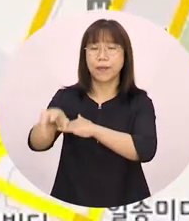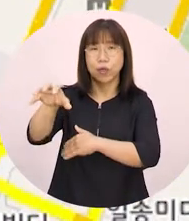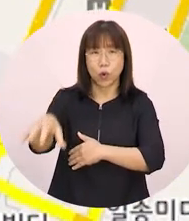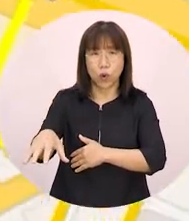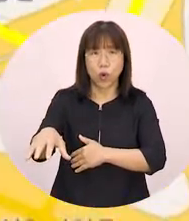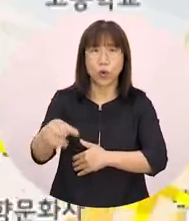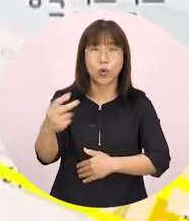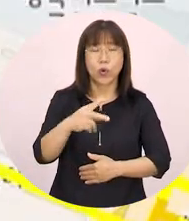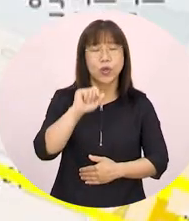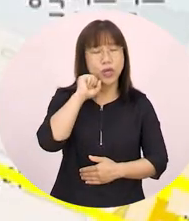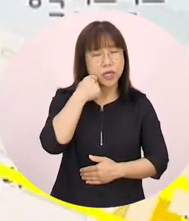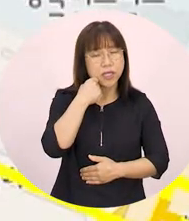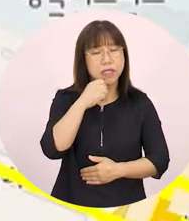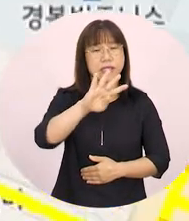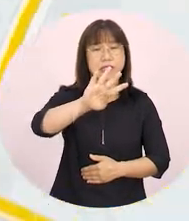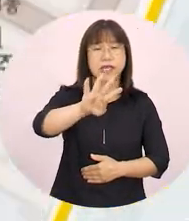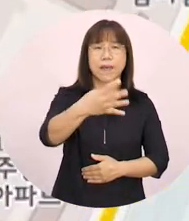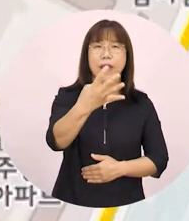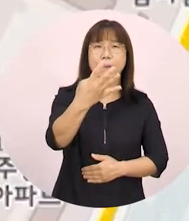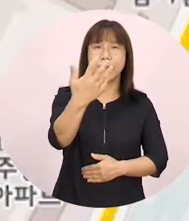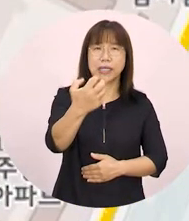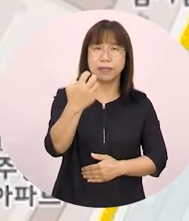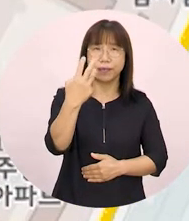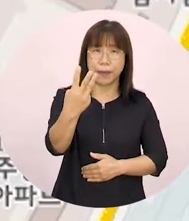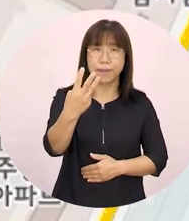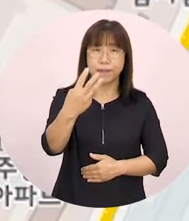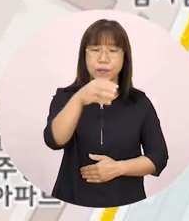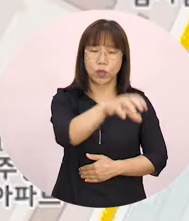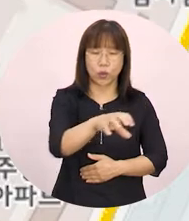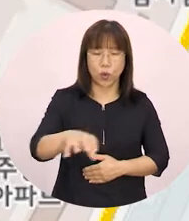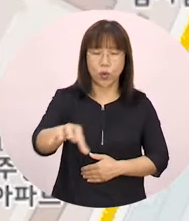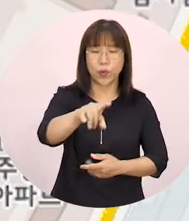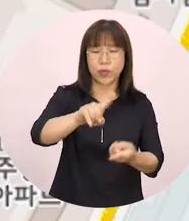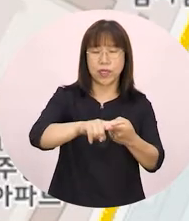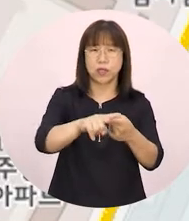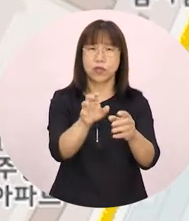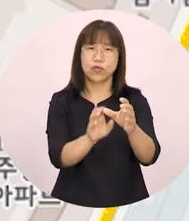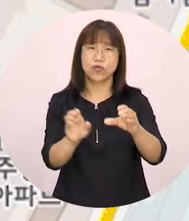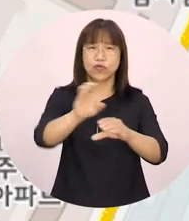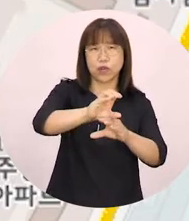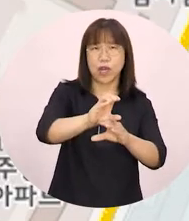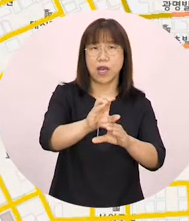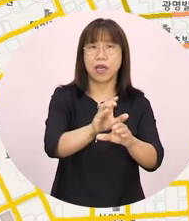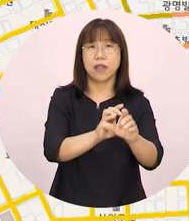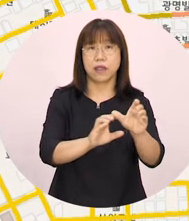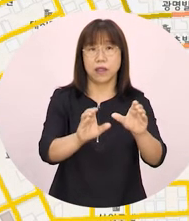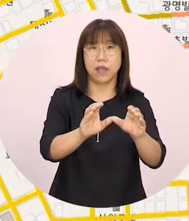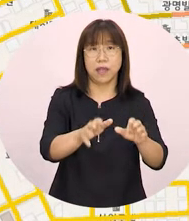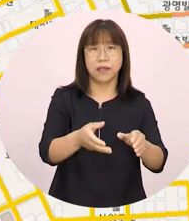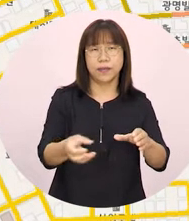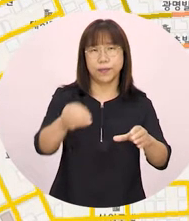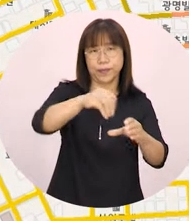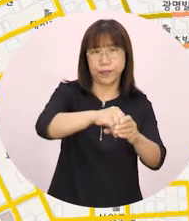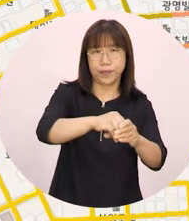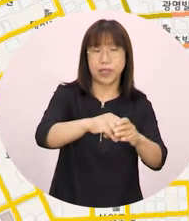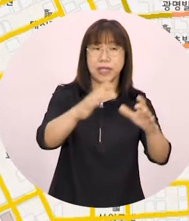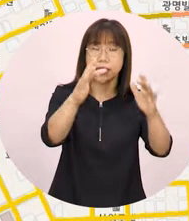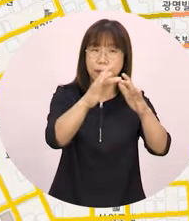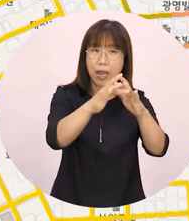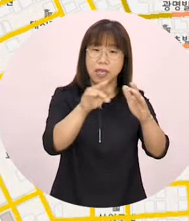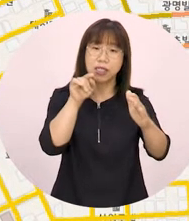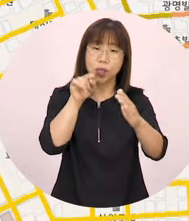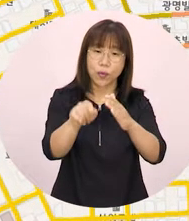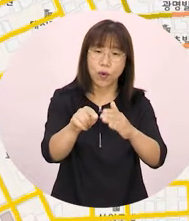등 재난안전시설 총 483개소에 대한 세부 정보를 추가했습니다. 테마지도 서비스에